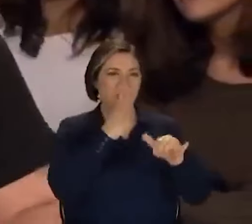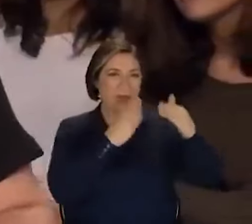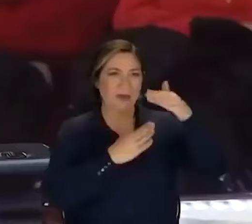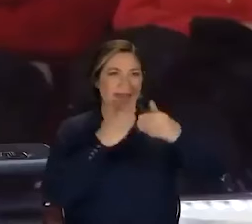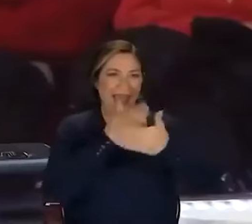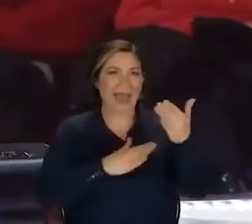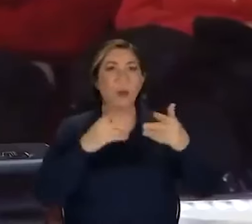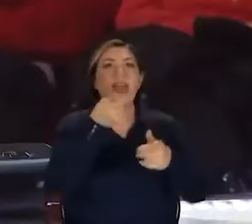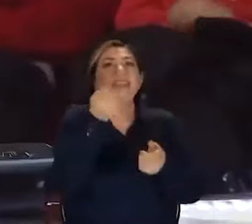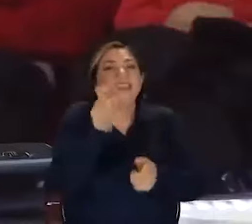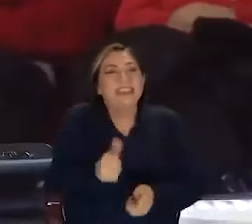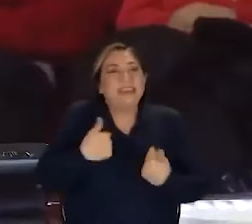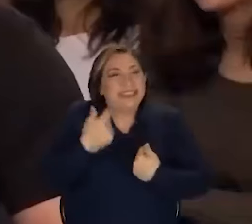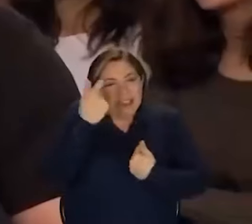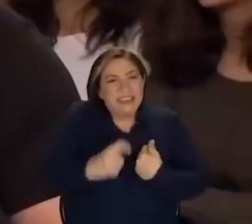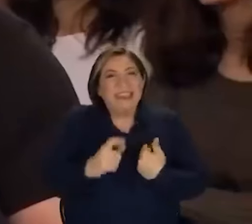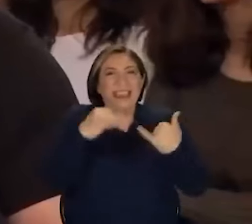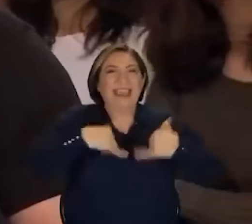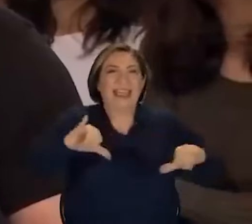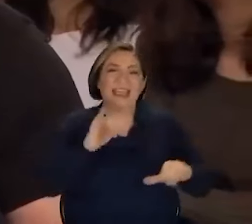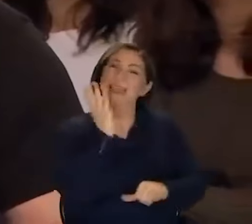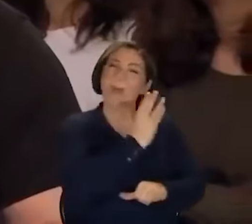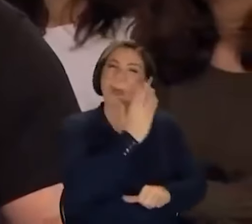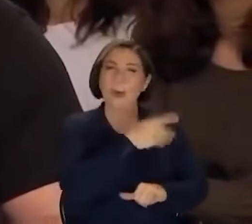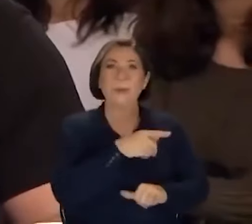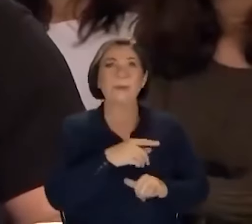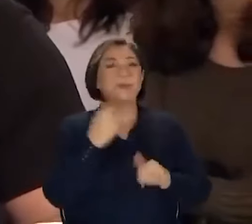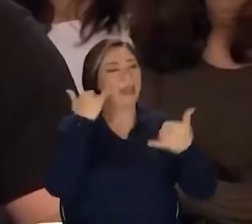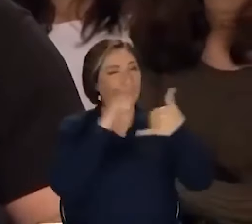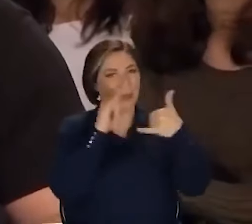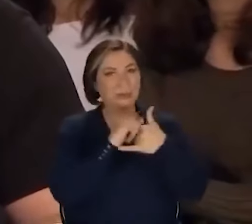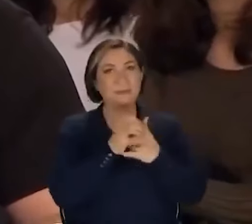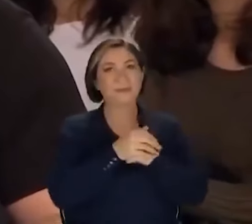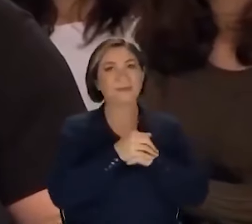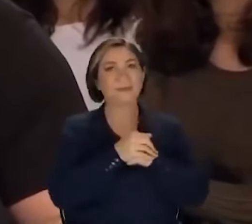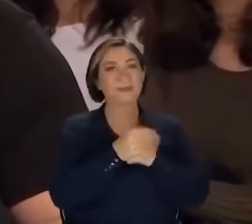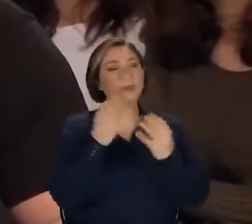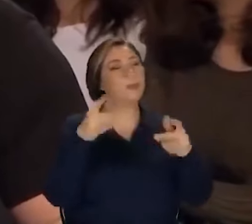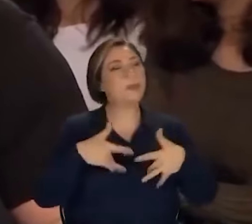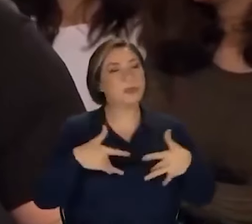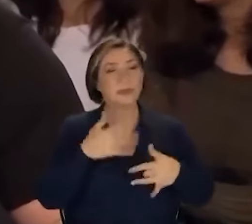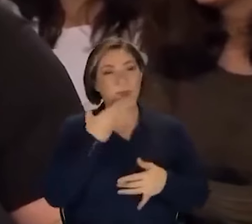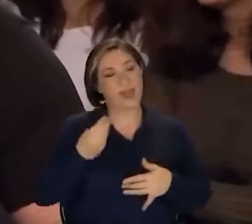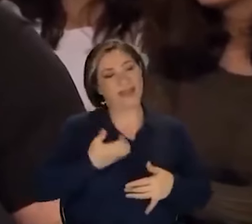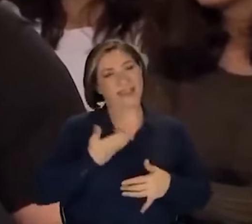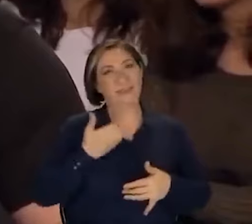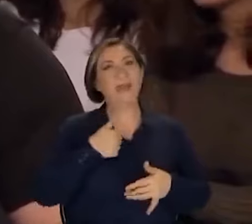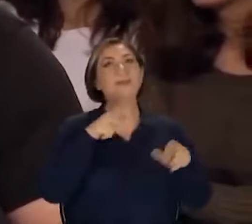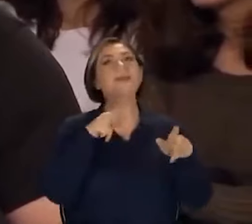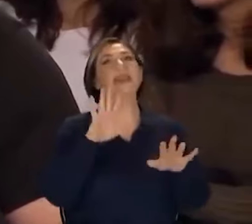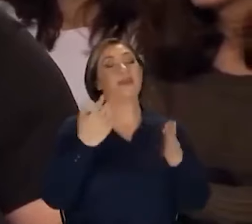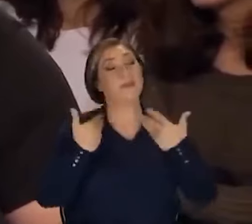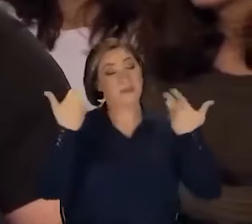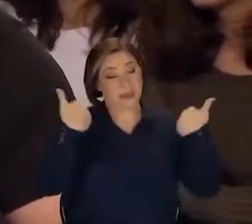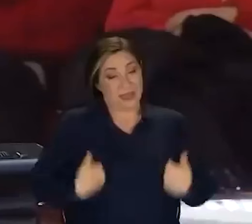tatili bizim gibi işçi değil ki onlar tabi Aynen evet yani eee çok memnunum Çok yakışıklı bir çocuk benim gibi değil